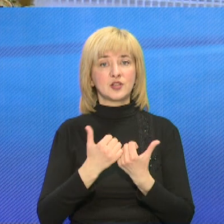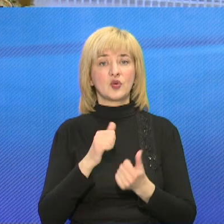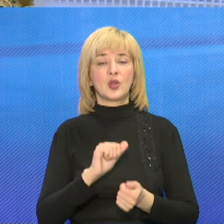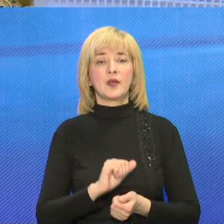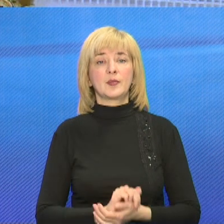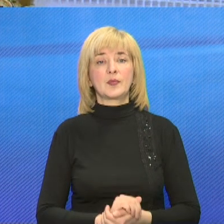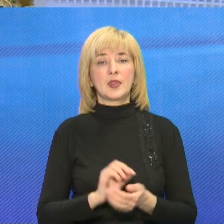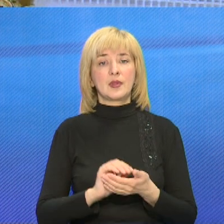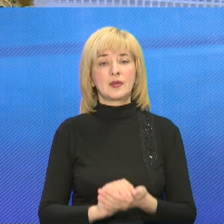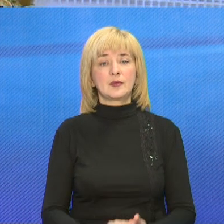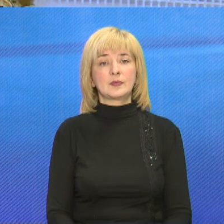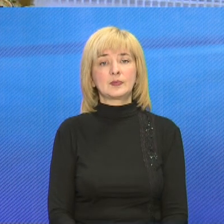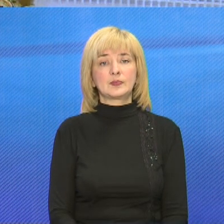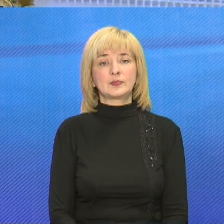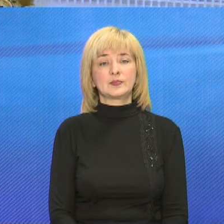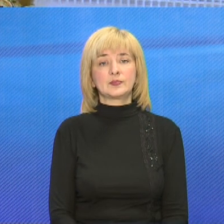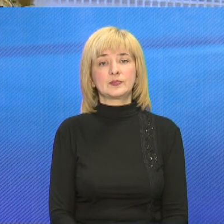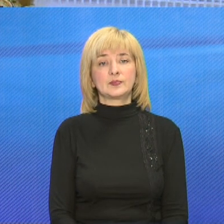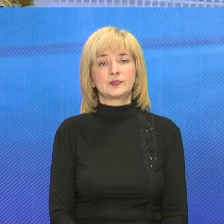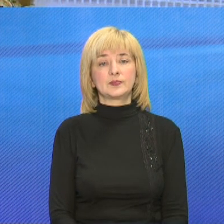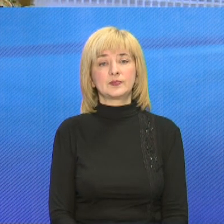настольного тенниса.